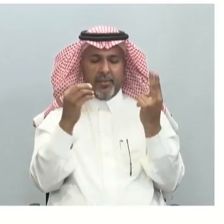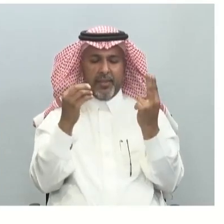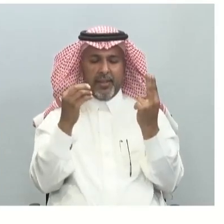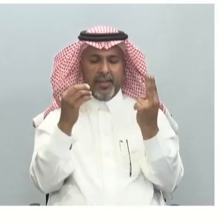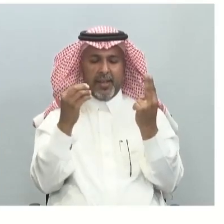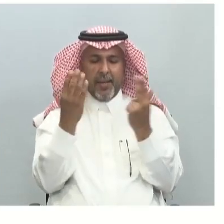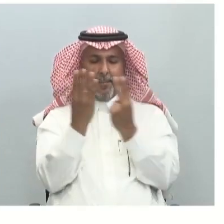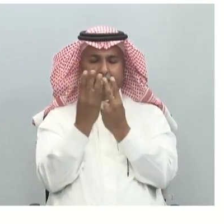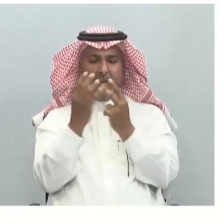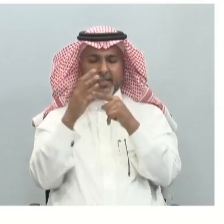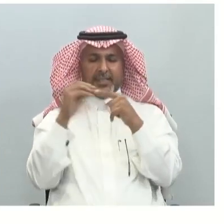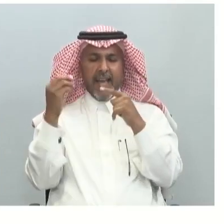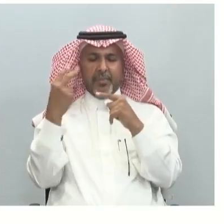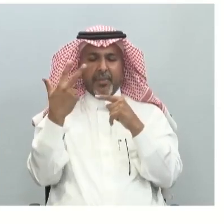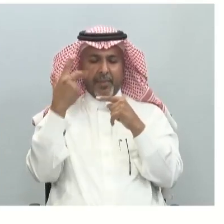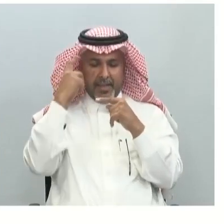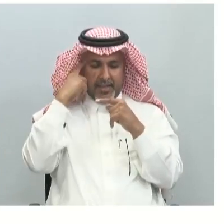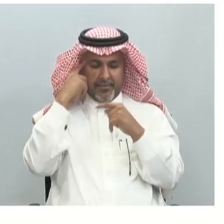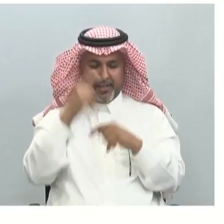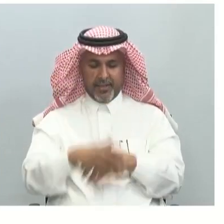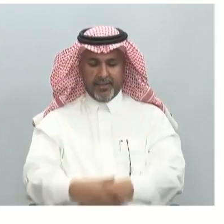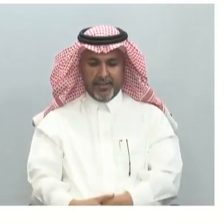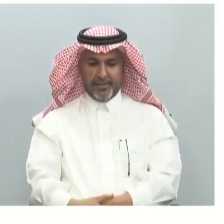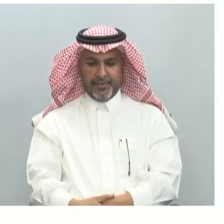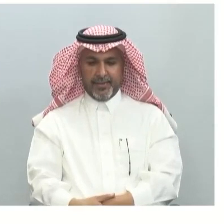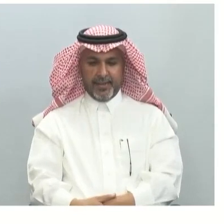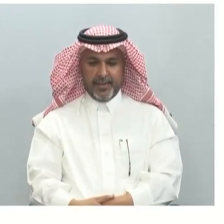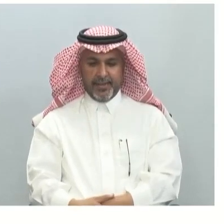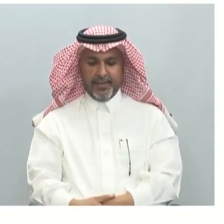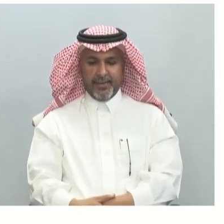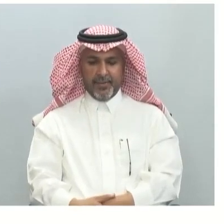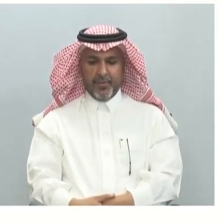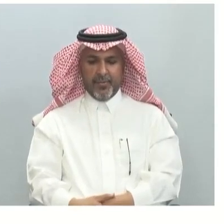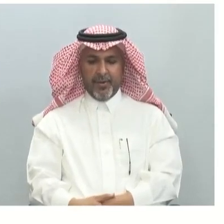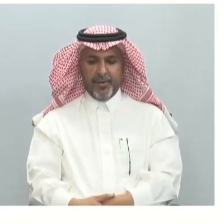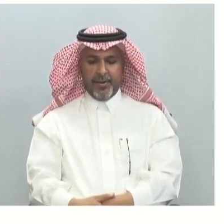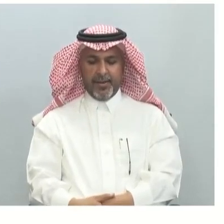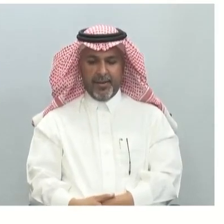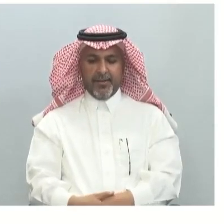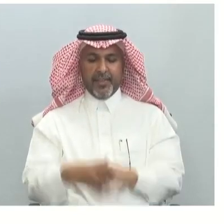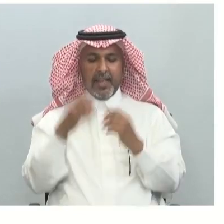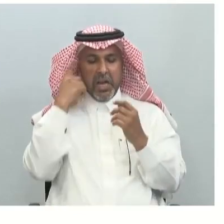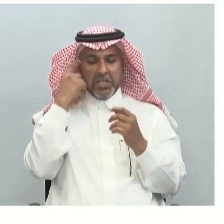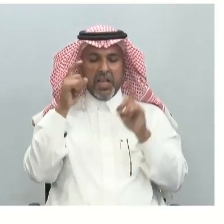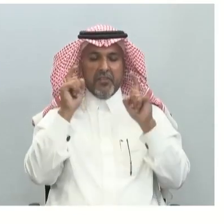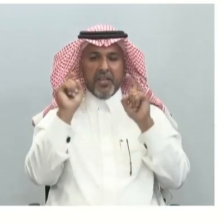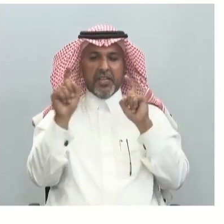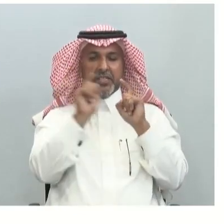العددين سالب اثنين وموجب اربعه ضربهم سالب ثمانيه جمعهم موجب اثنين